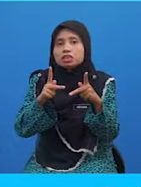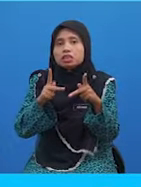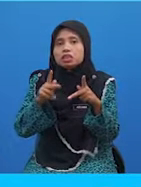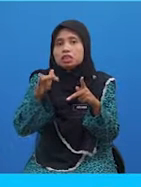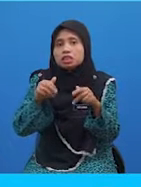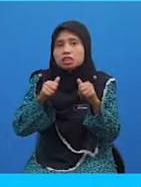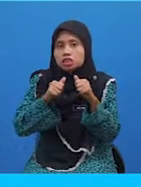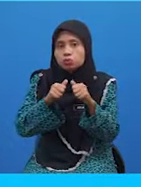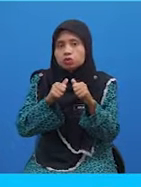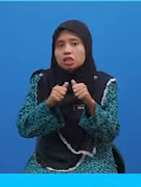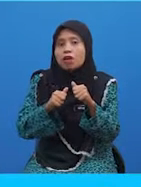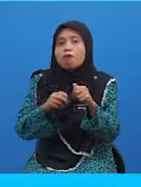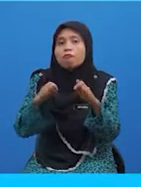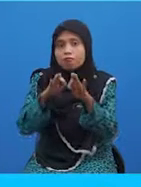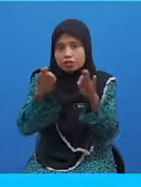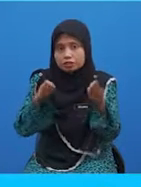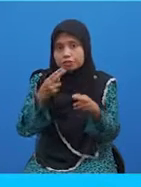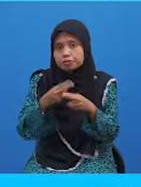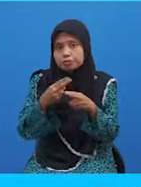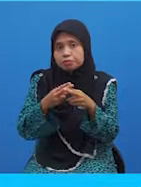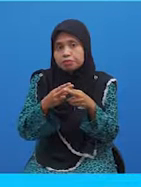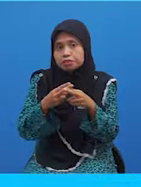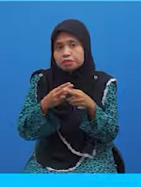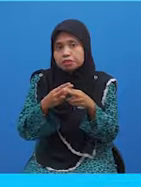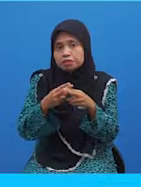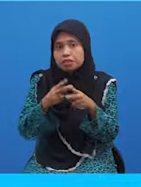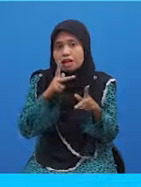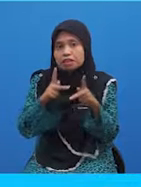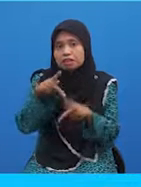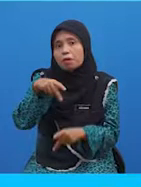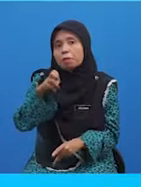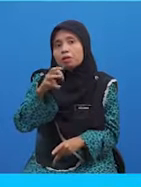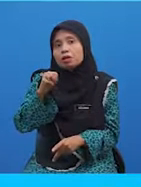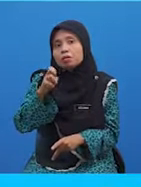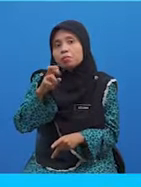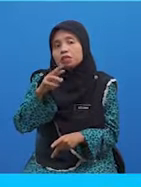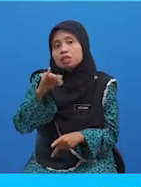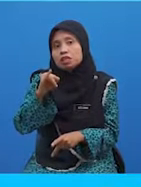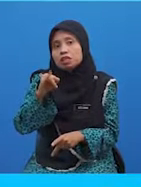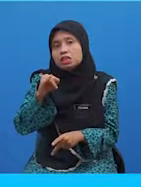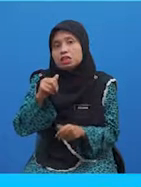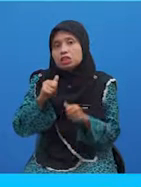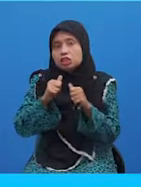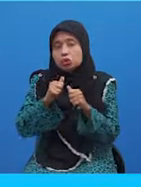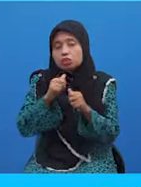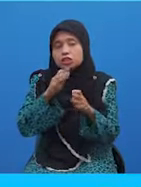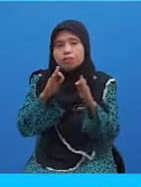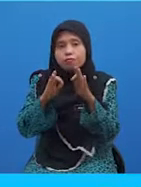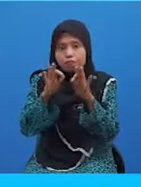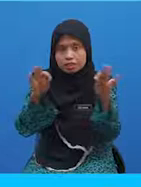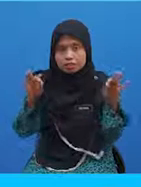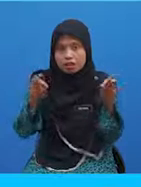yang diikuti frasa nama. Kata pemberi adalah sepatutnya diikuti frasa